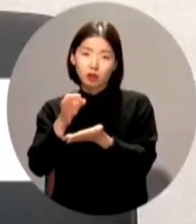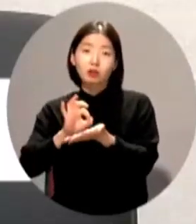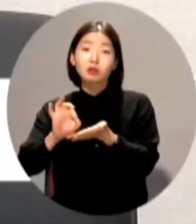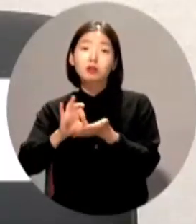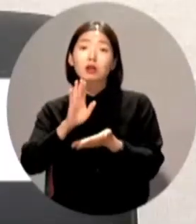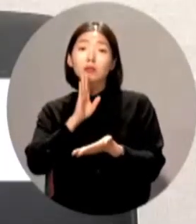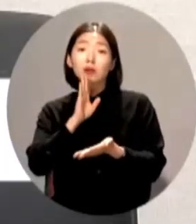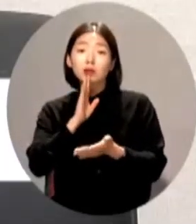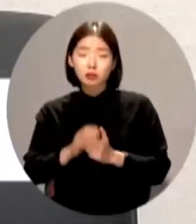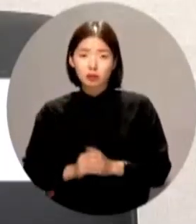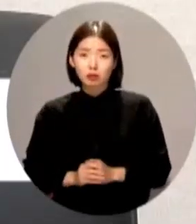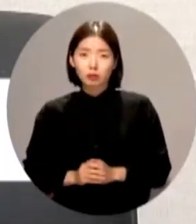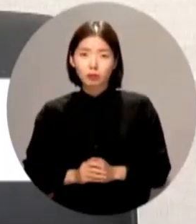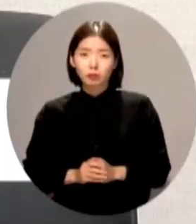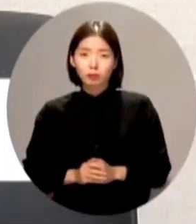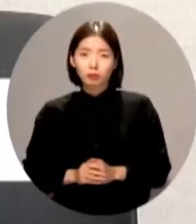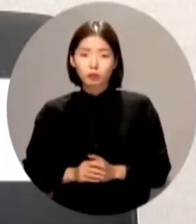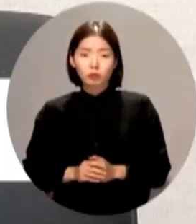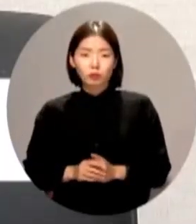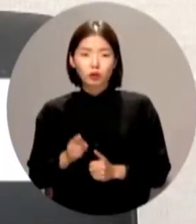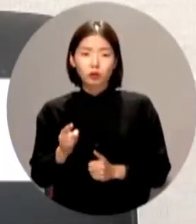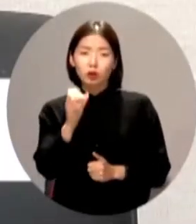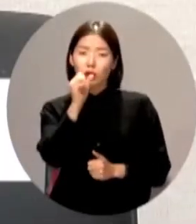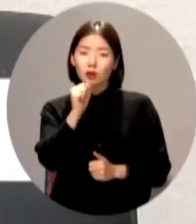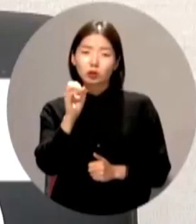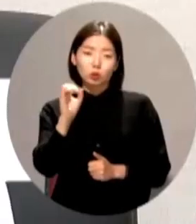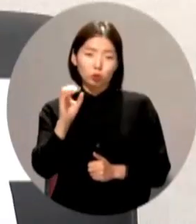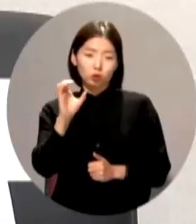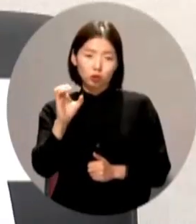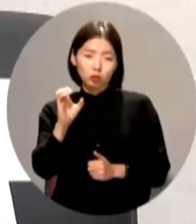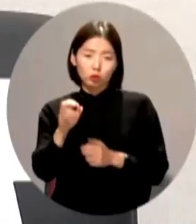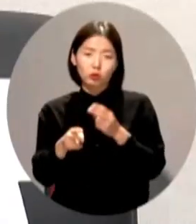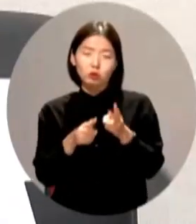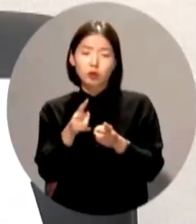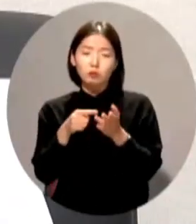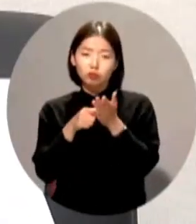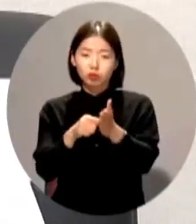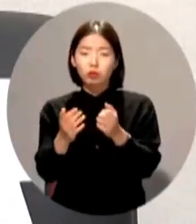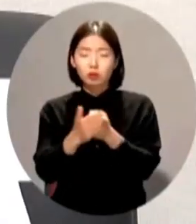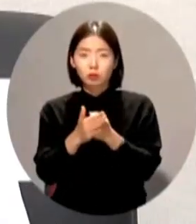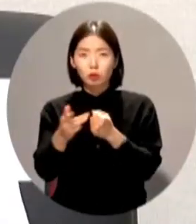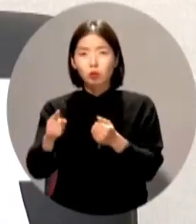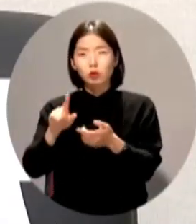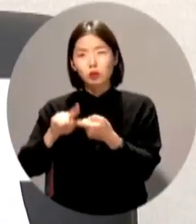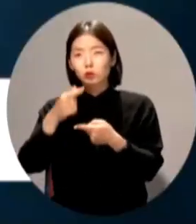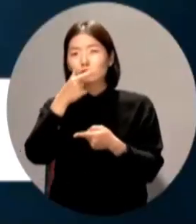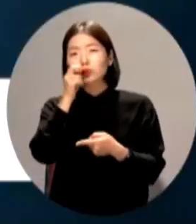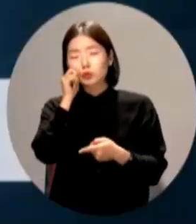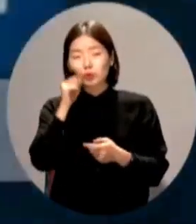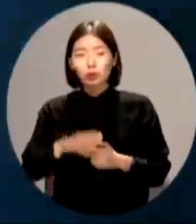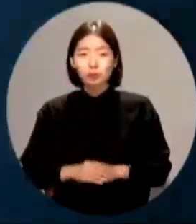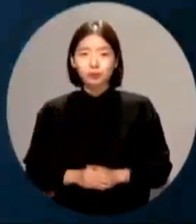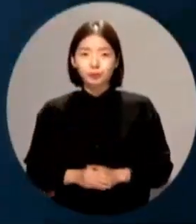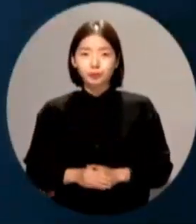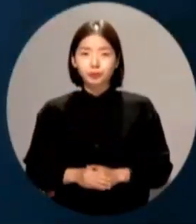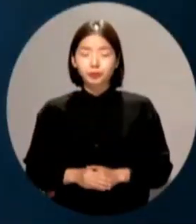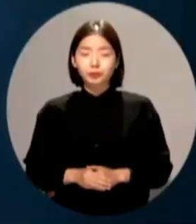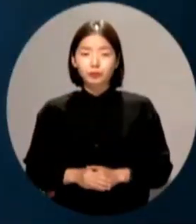되는데 너머의 수의 시점으로 사업이 추진 되다 보니까 그런 부분이 좀 이어 보지 않았나